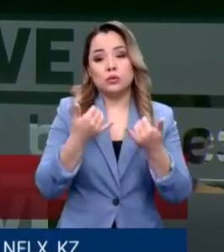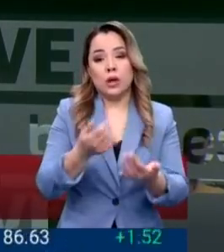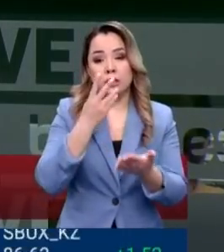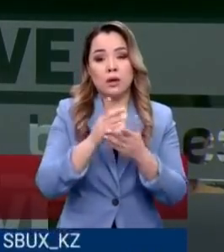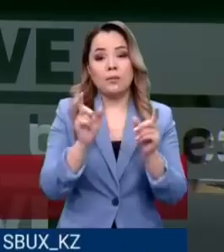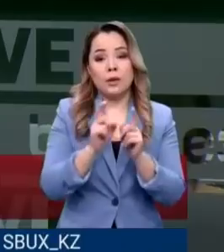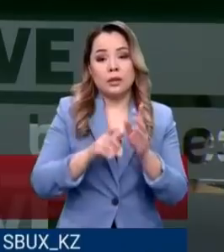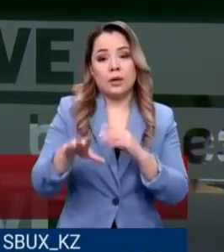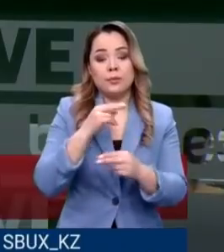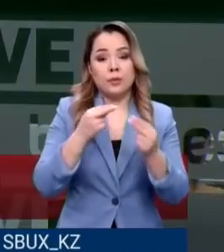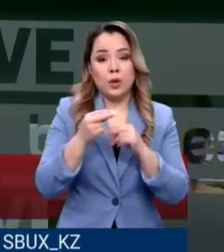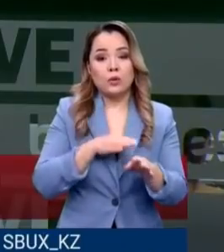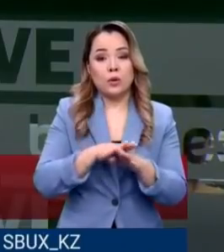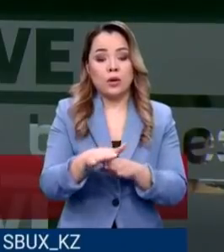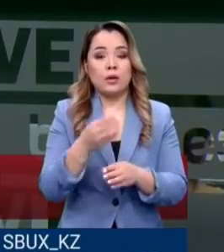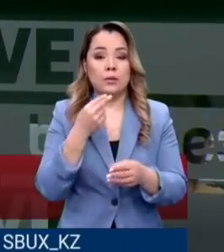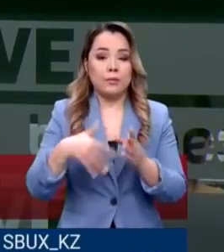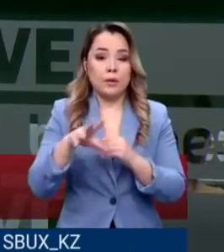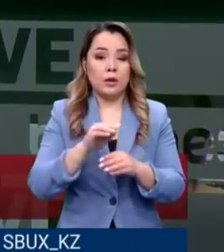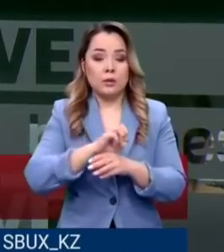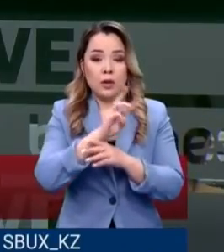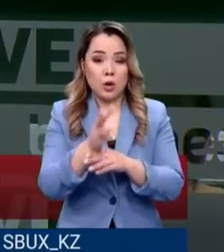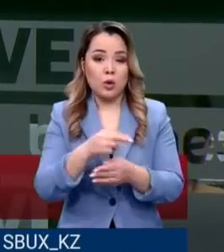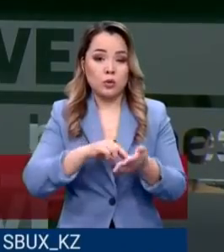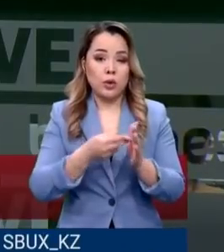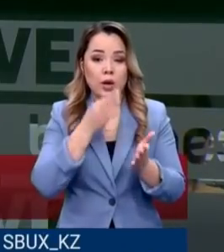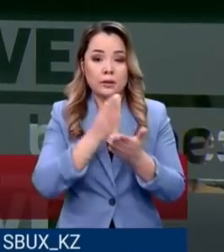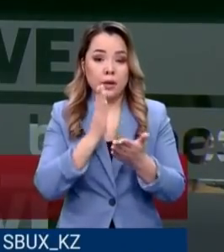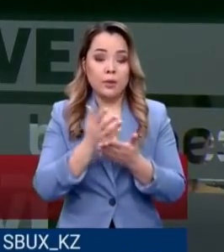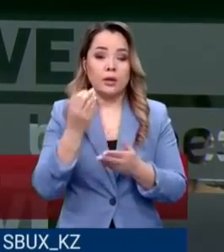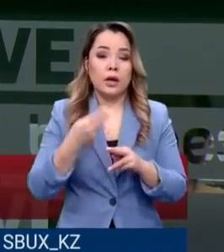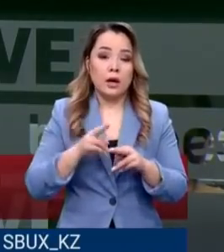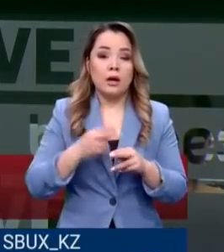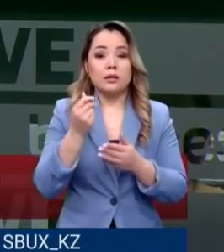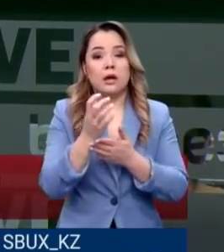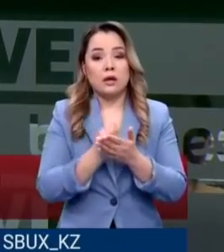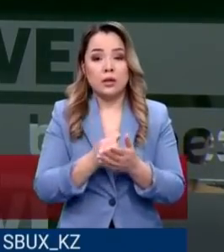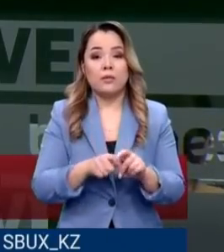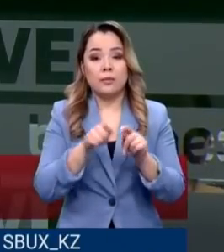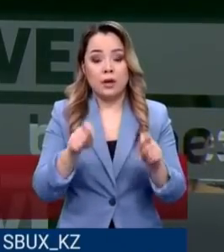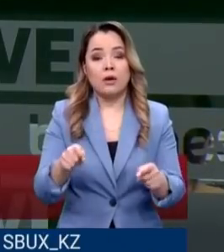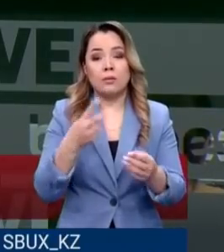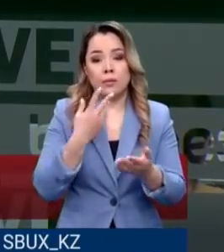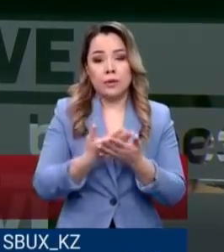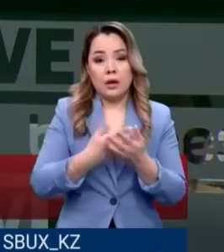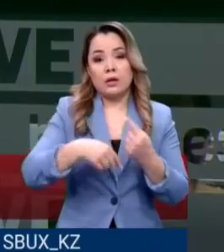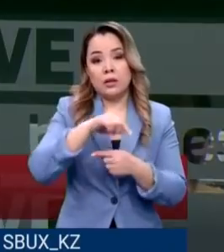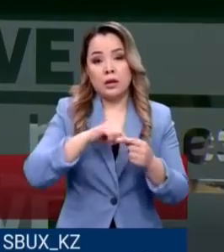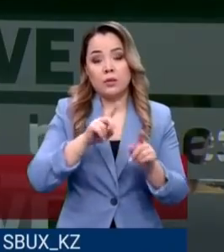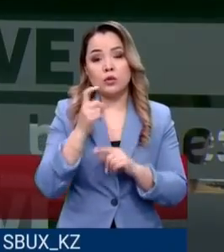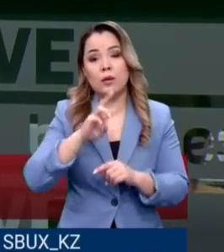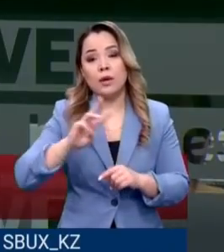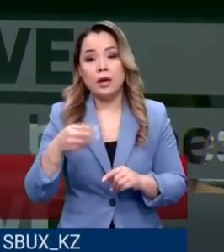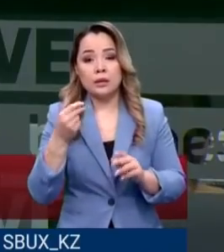Дүкен сөрелерін ішіп-жемге толтырудың да амалын ойластырған. Ол үшін тағы қазынаға қол салып, айналым схемасы үшін 100